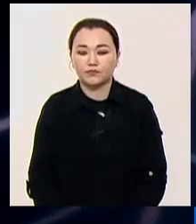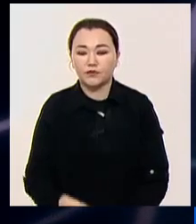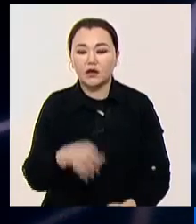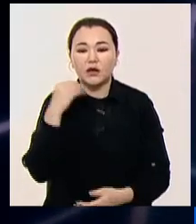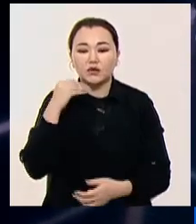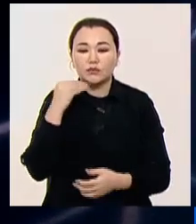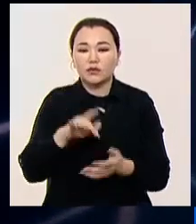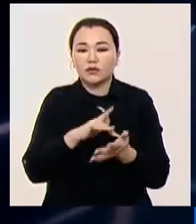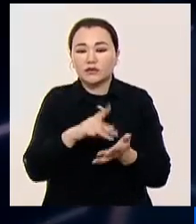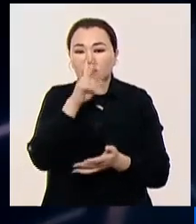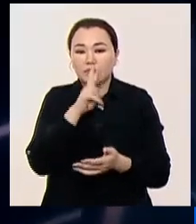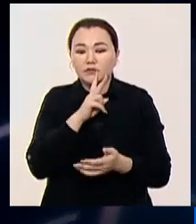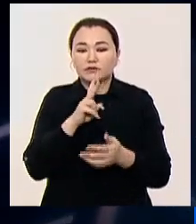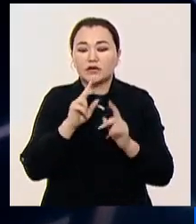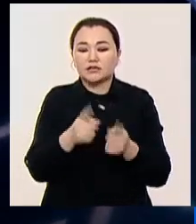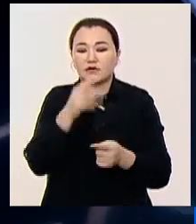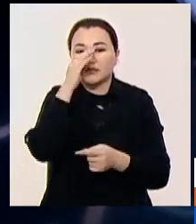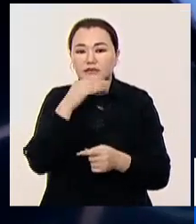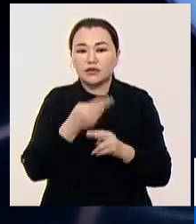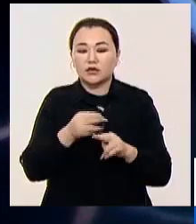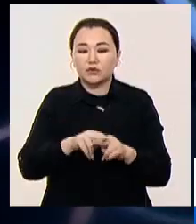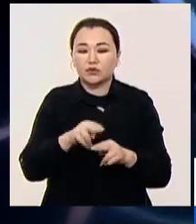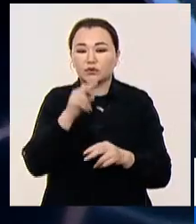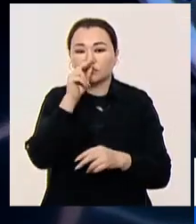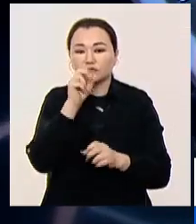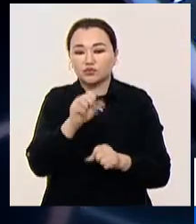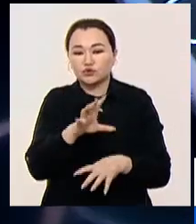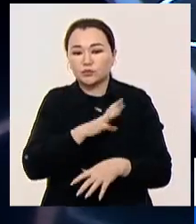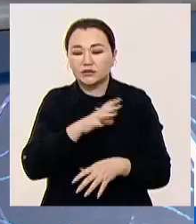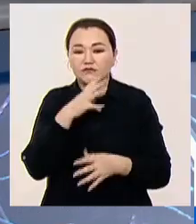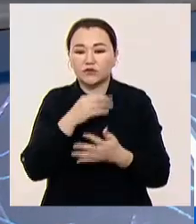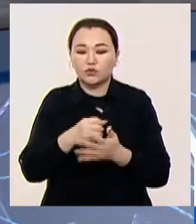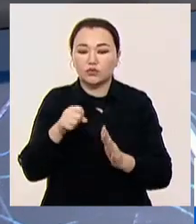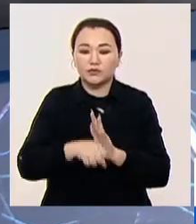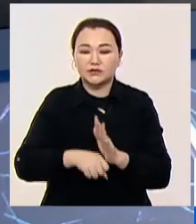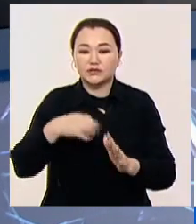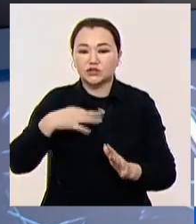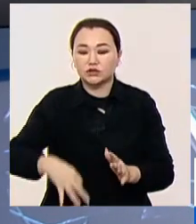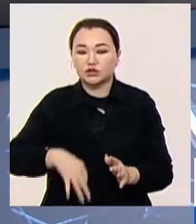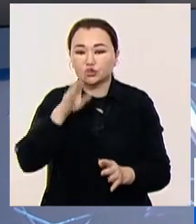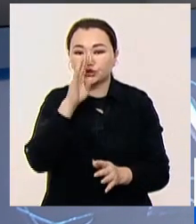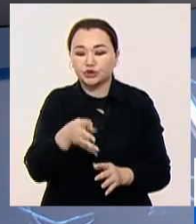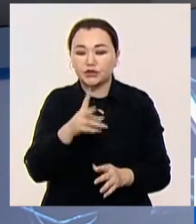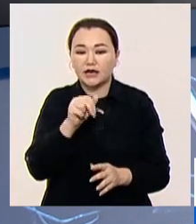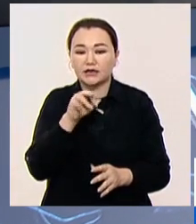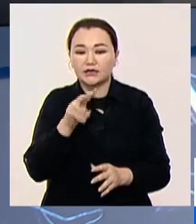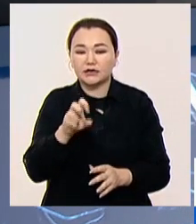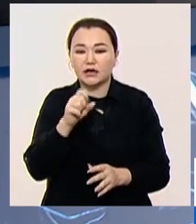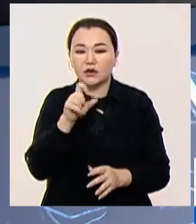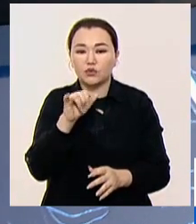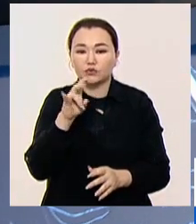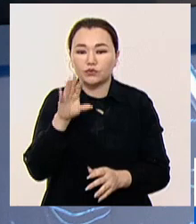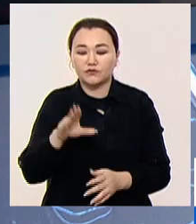А в октябре на 2 месяца арестовали отца, который подозревается в убийстве своего 4-летнего сына Данила